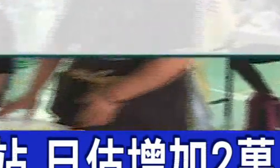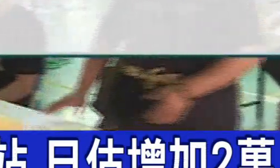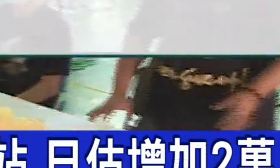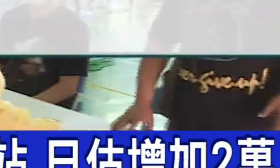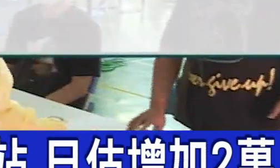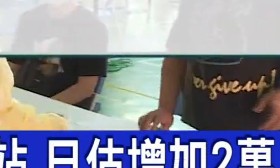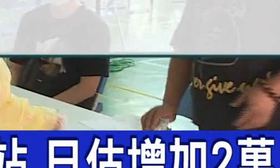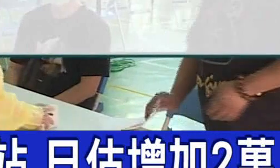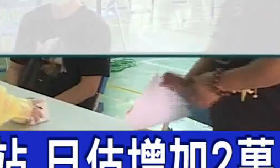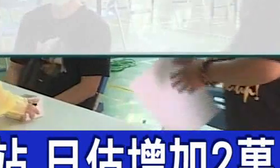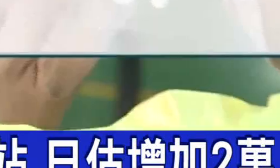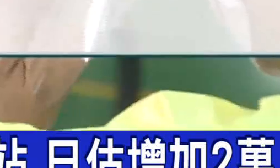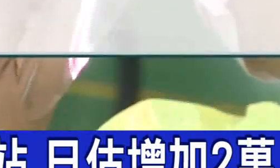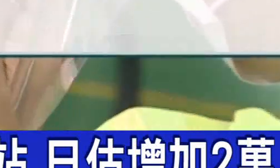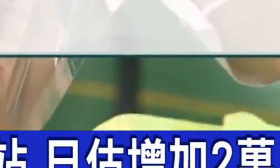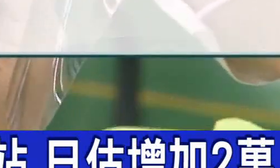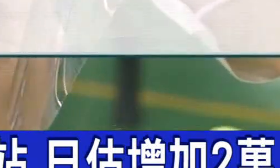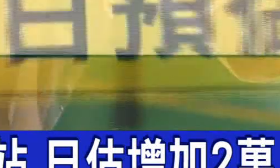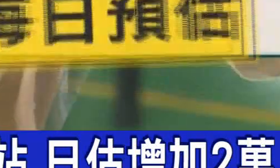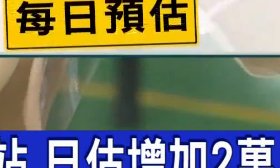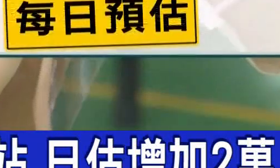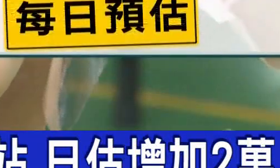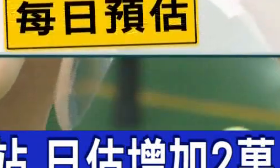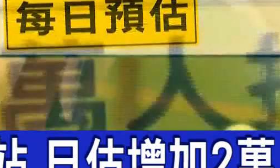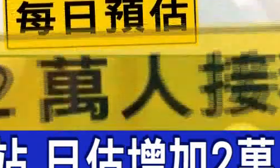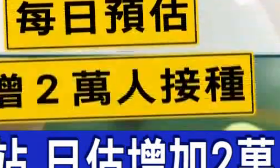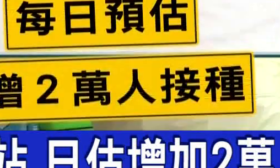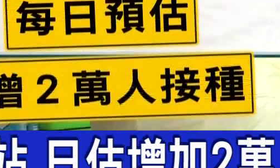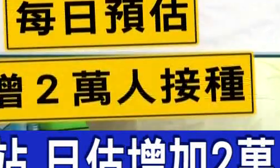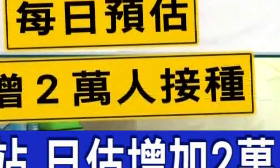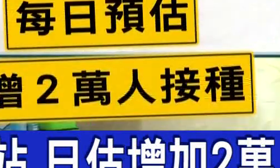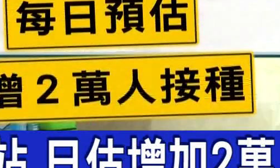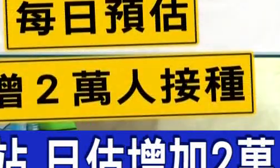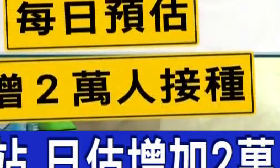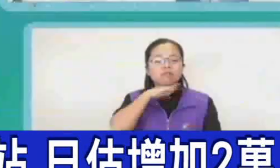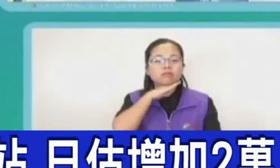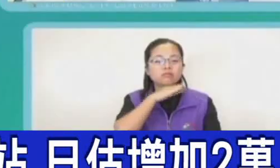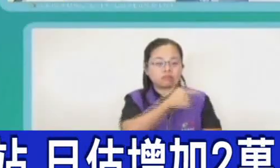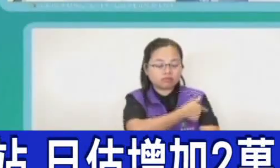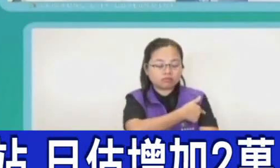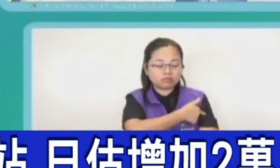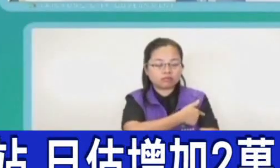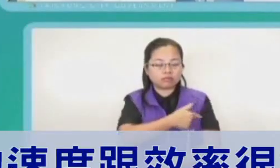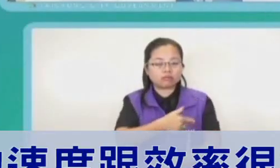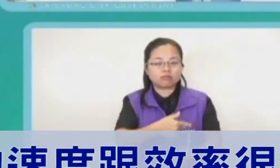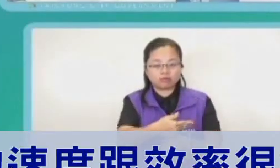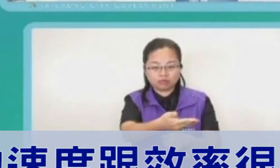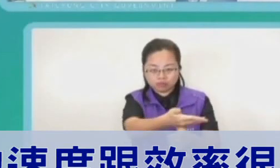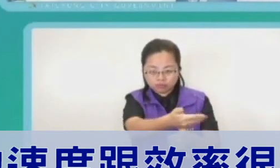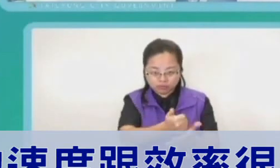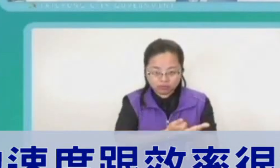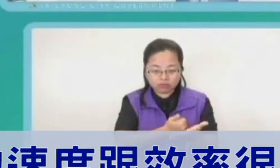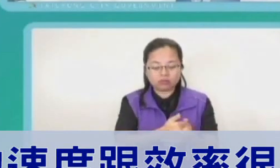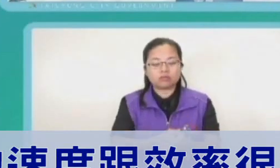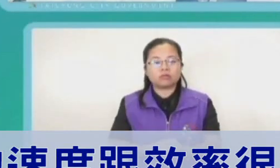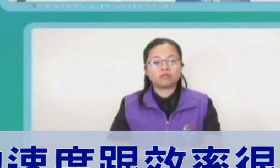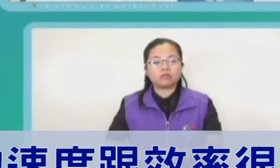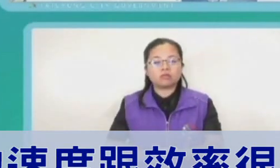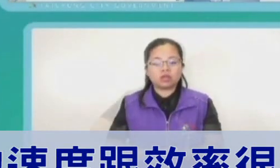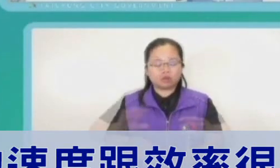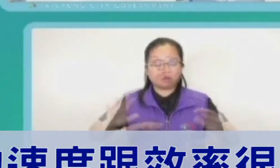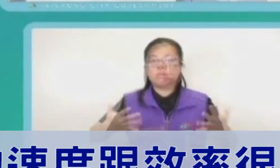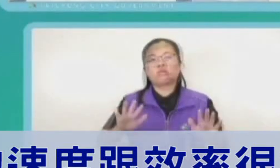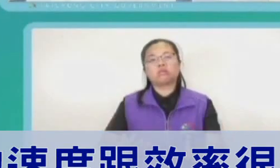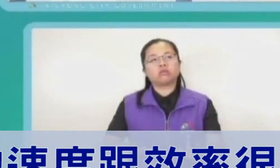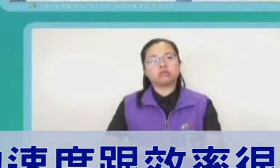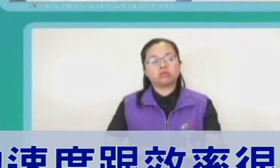29个行政区设立66处快打站，每天预估可以增加2万人接种。 因为我们施打的速度跟效率很